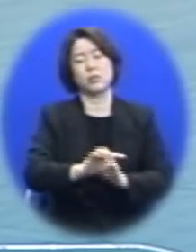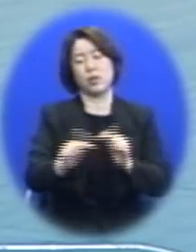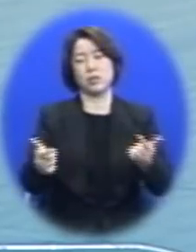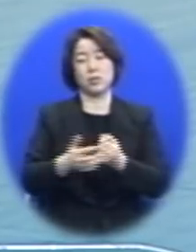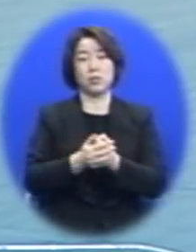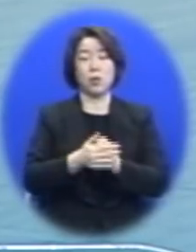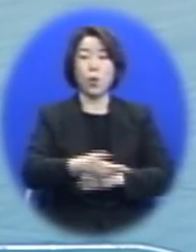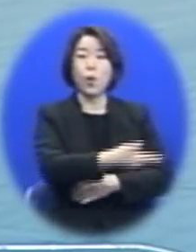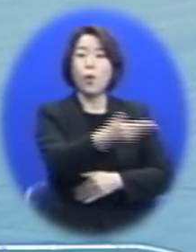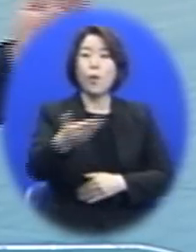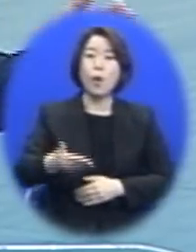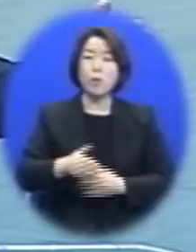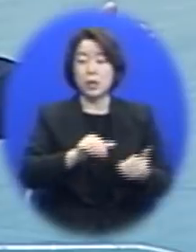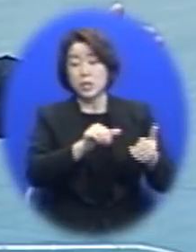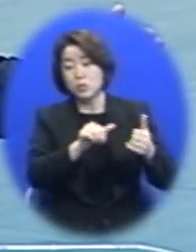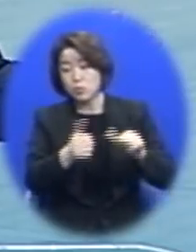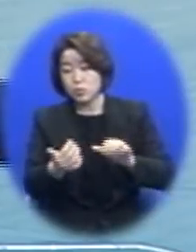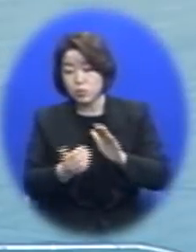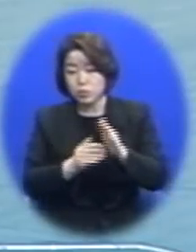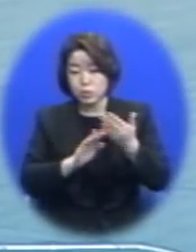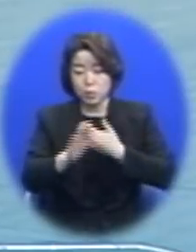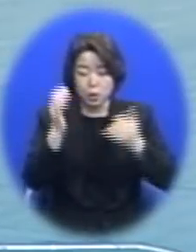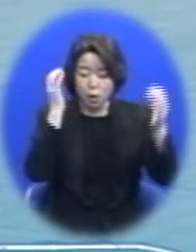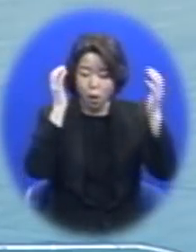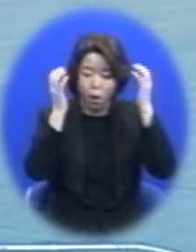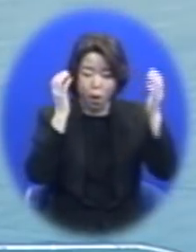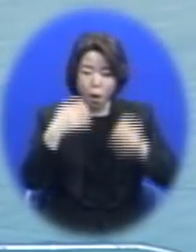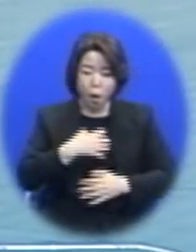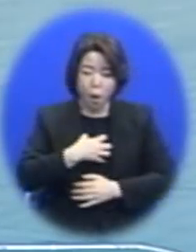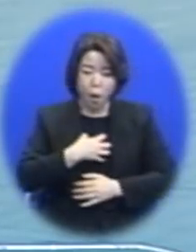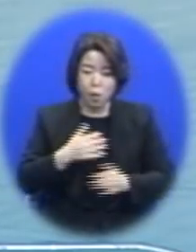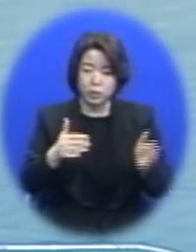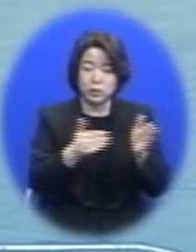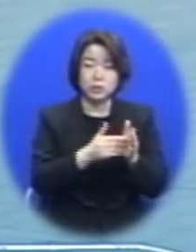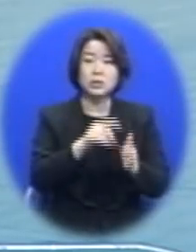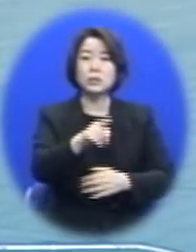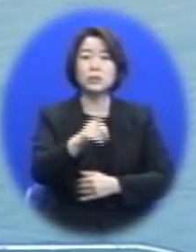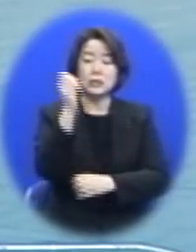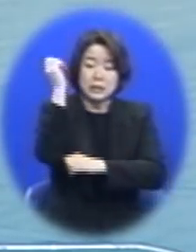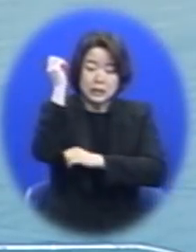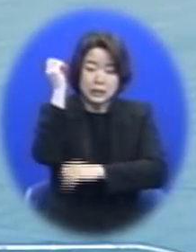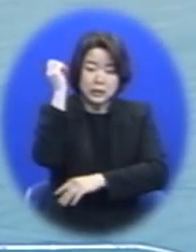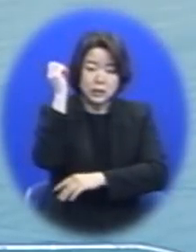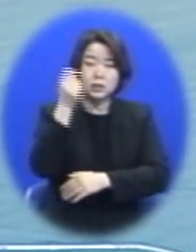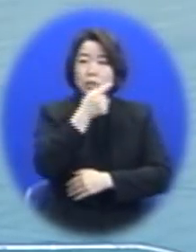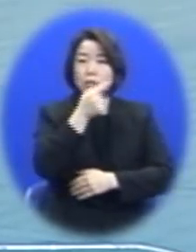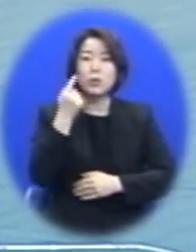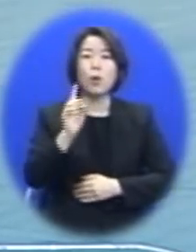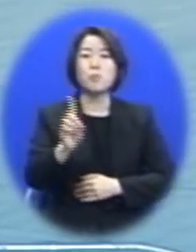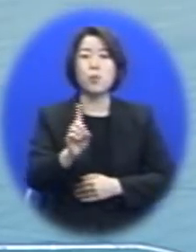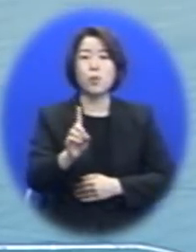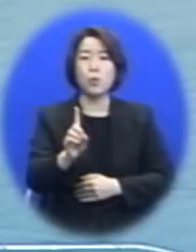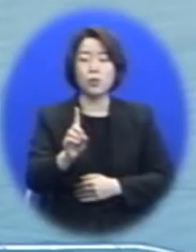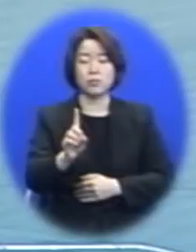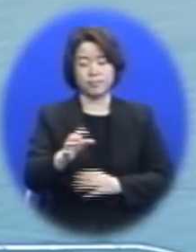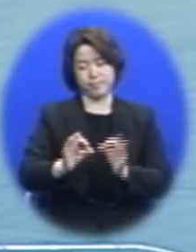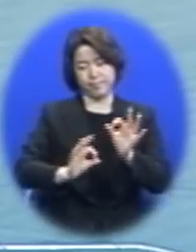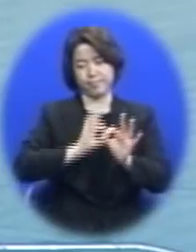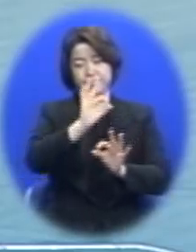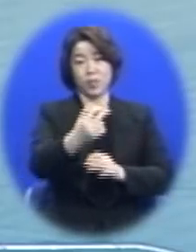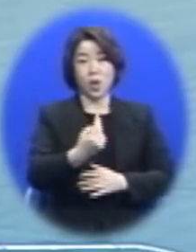여러분 죽고 나면 고통이 끝난다는 도대체 그 근거가 어디 있습니까 영성을 알지